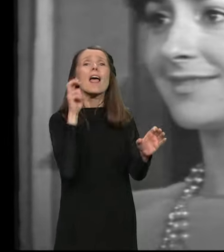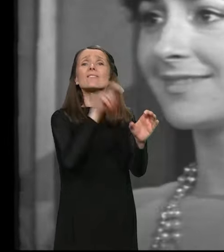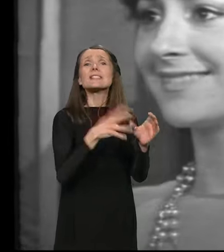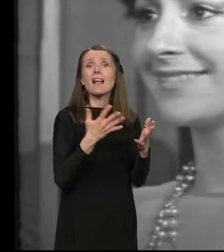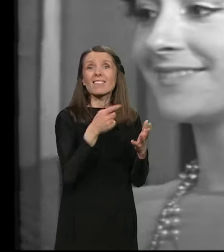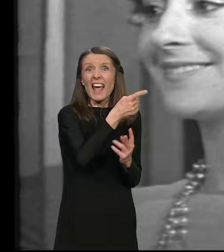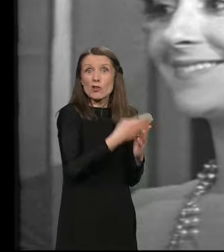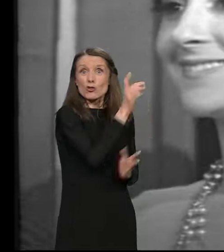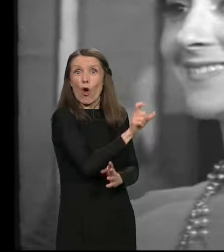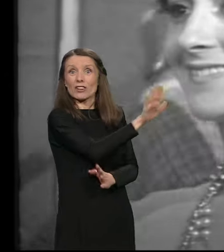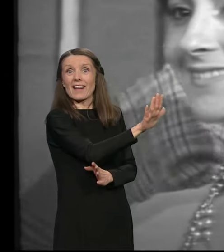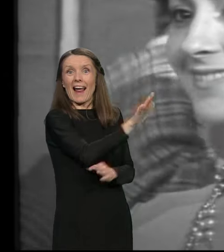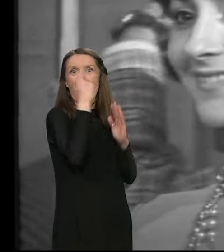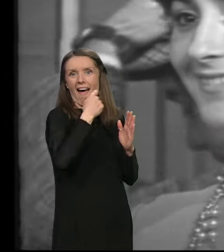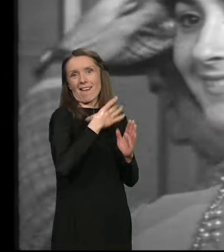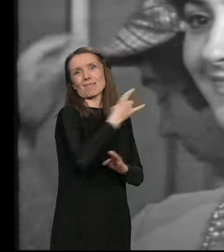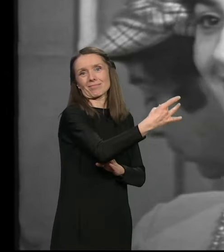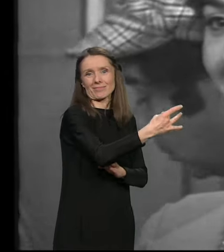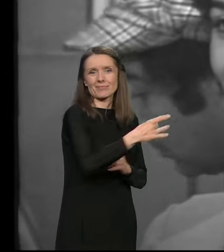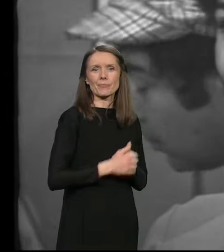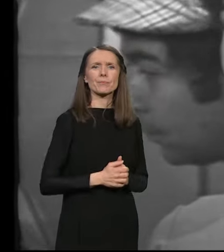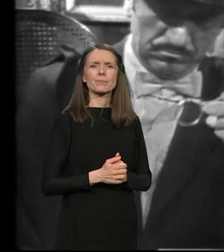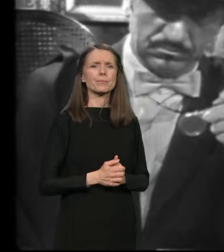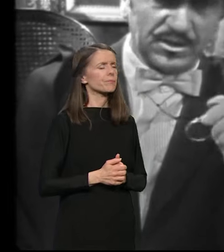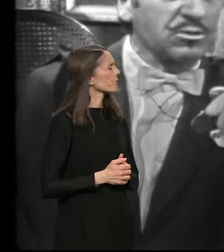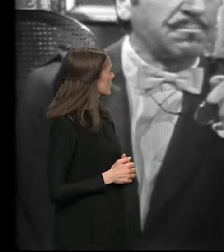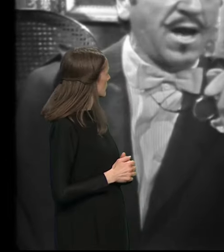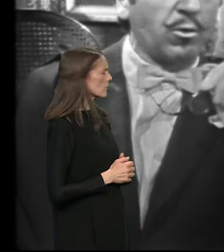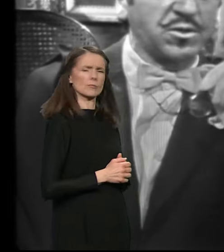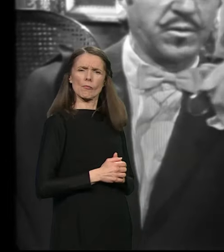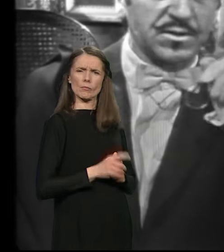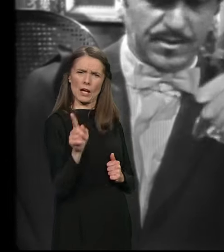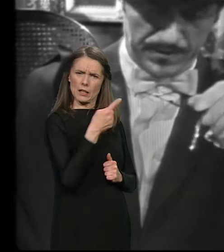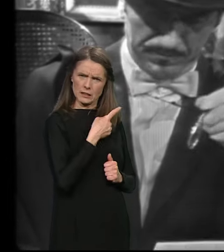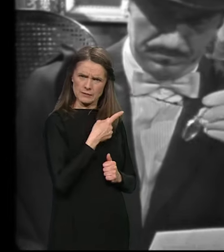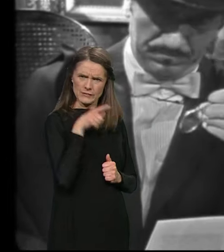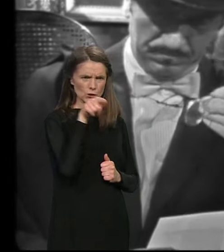dramama. Svi su se oni vukli s kojekakvim ženama. Jedino